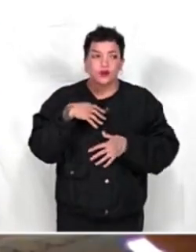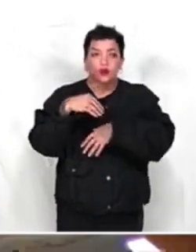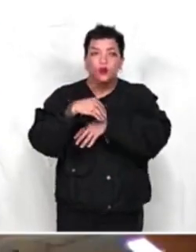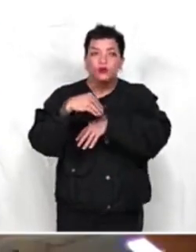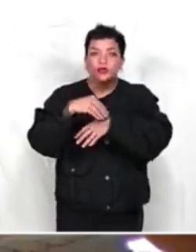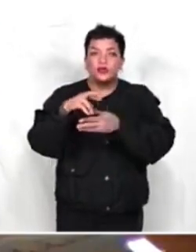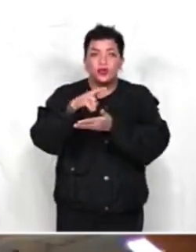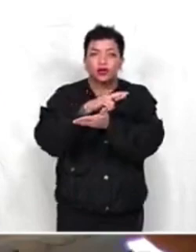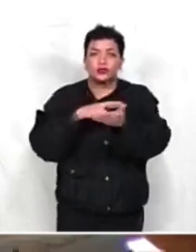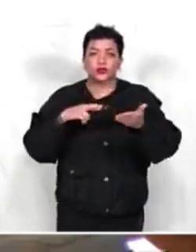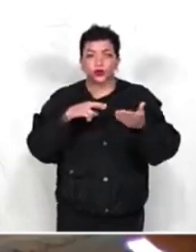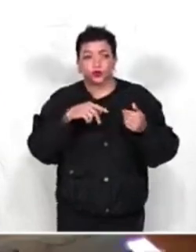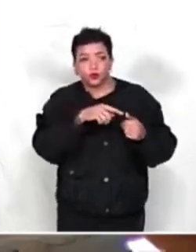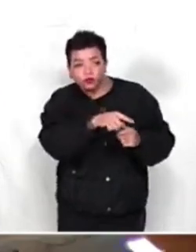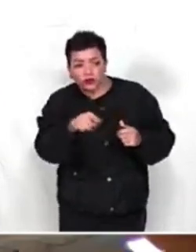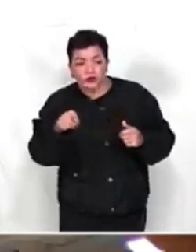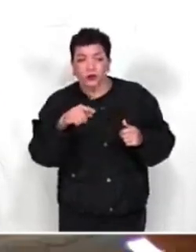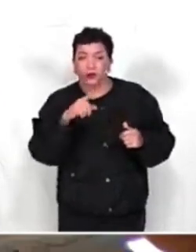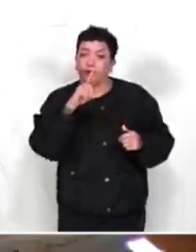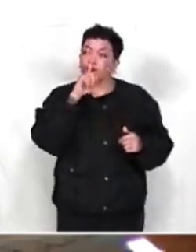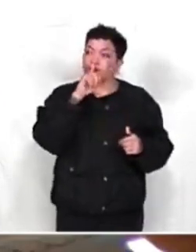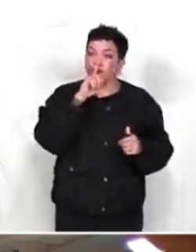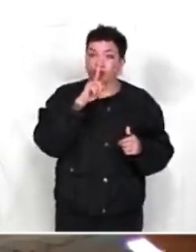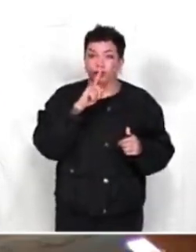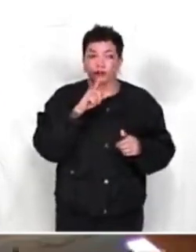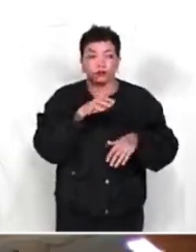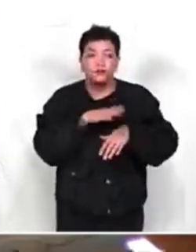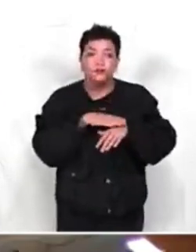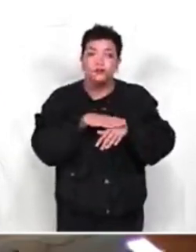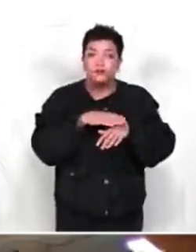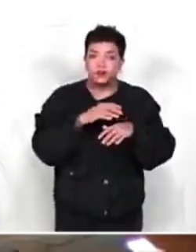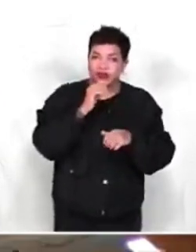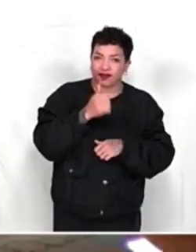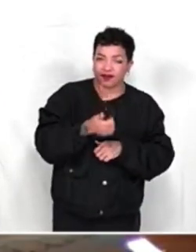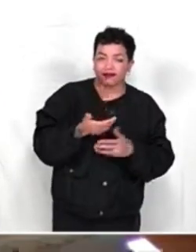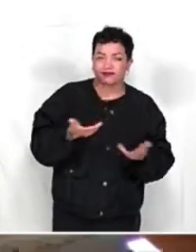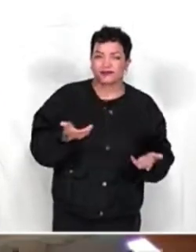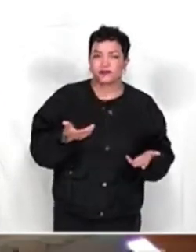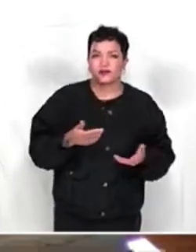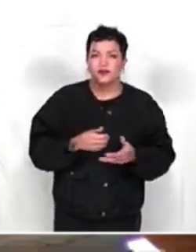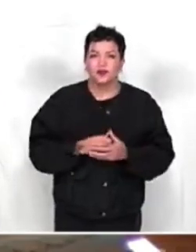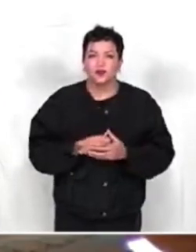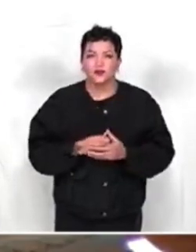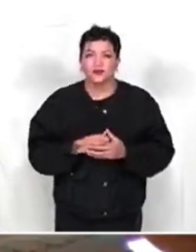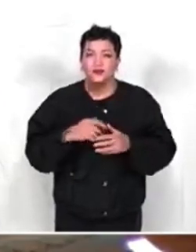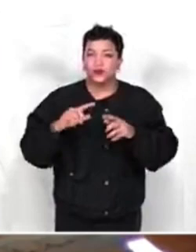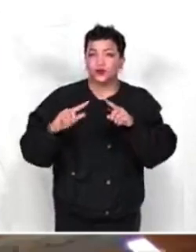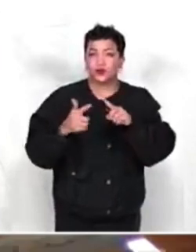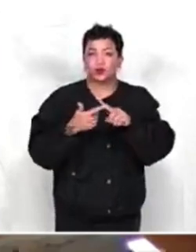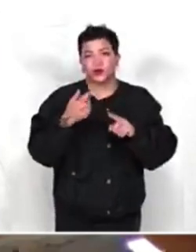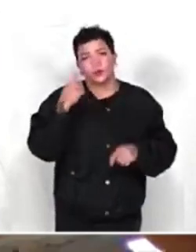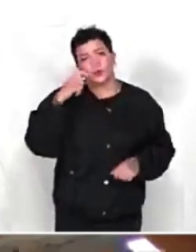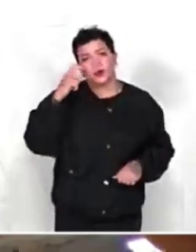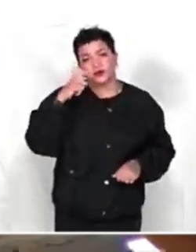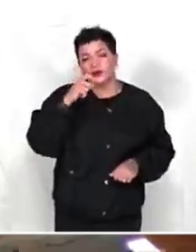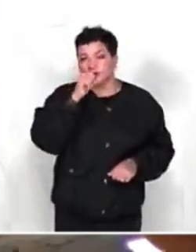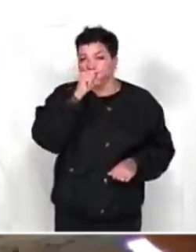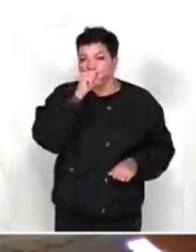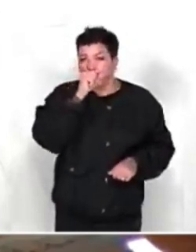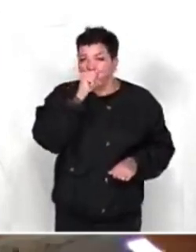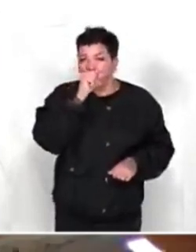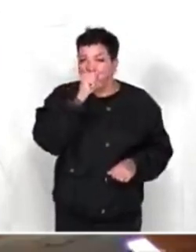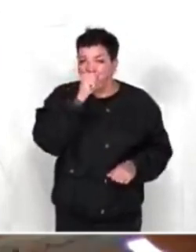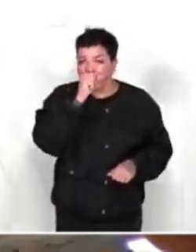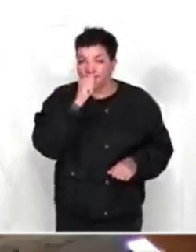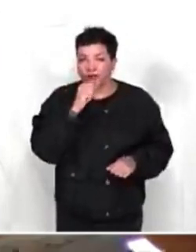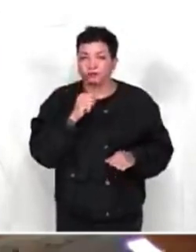votre majorité ne soient pas alertés par cette incohérence. Deuxième remarque, vous inscrivez une baisse